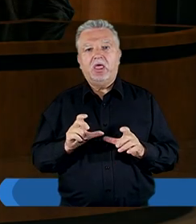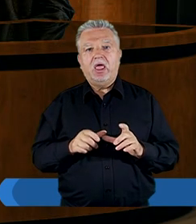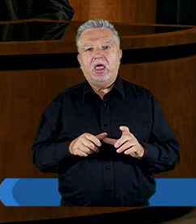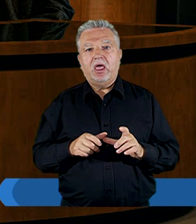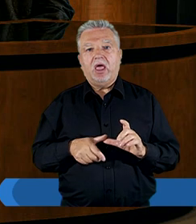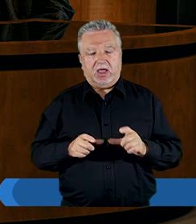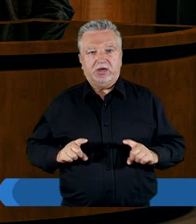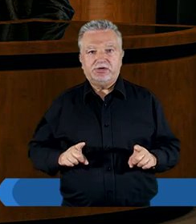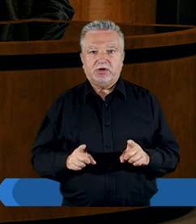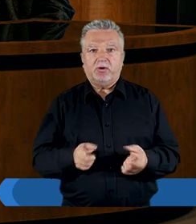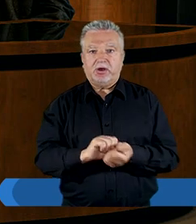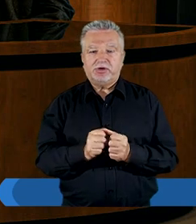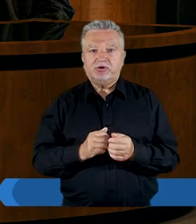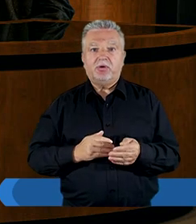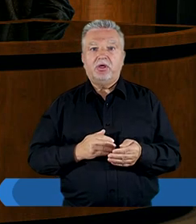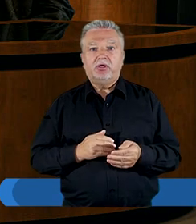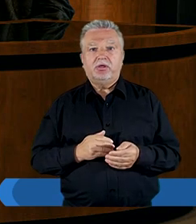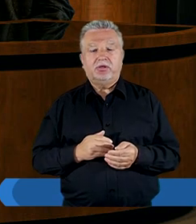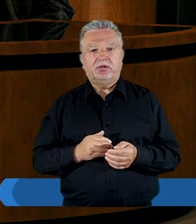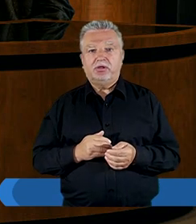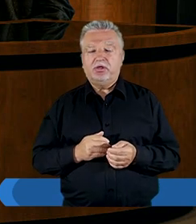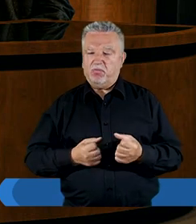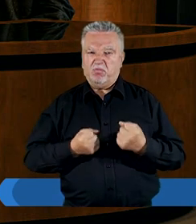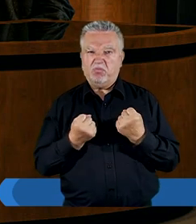Natomiast działanie, skutki są rzeczywiście dalekosiężne. Nawet